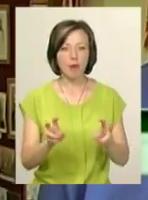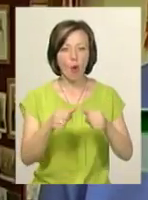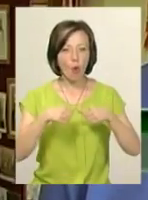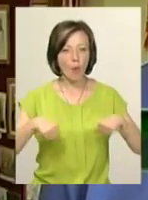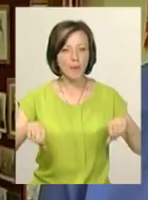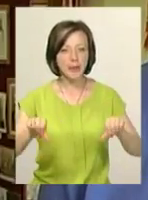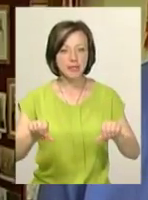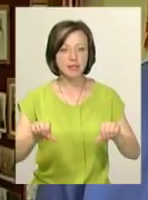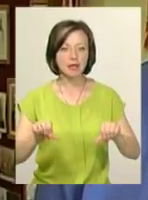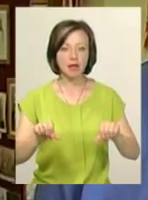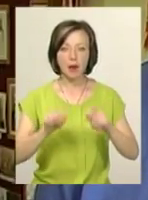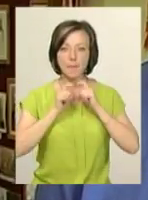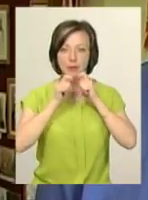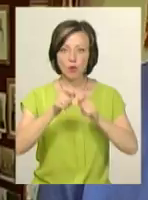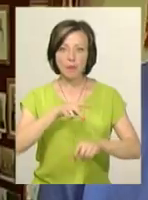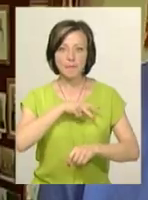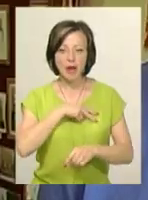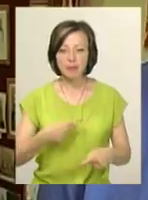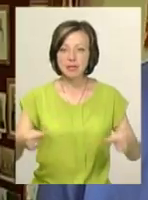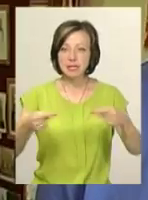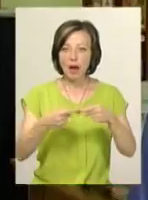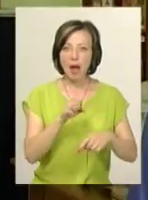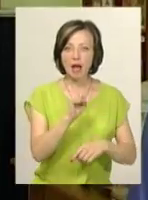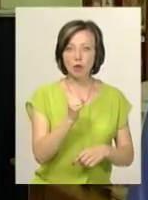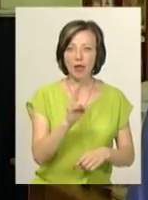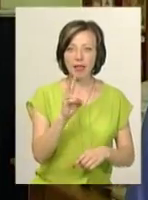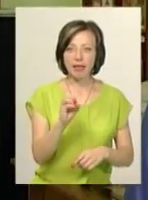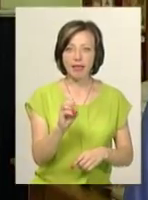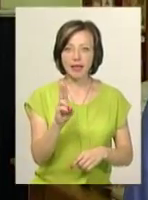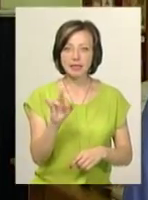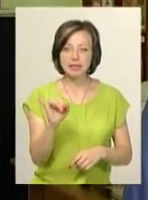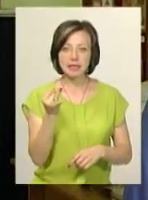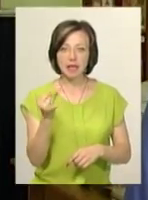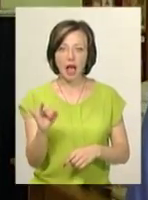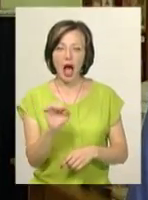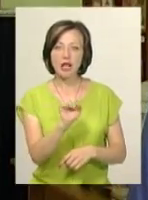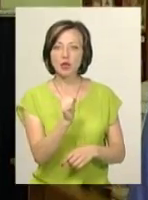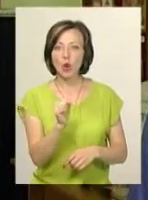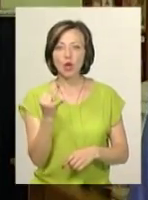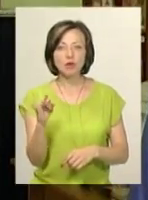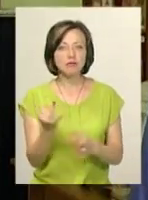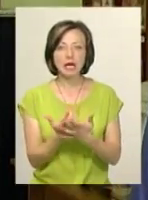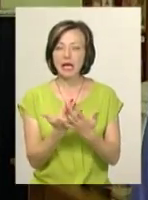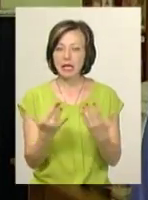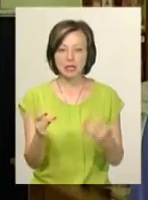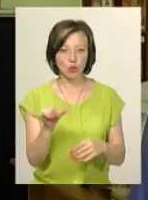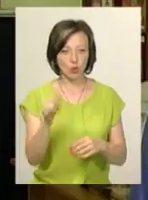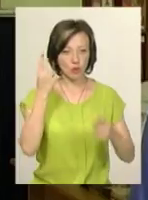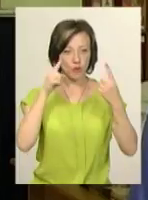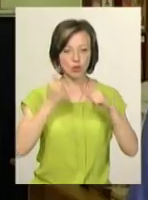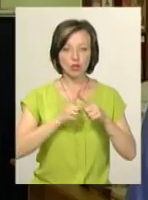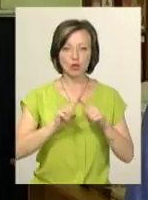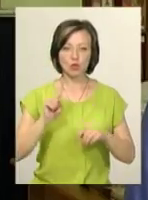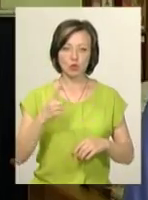комісія присудила премію саме Анатолію Ненцінському. Анатолій Йосипович різний у творчості, це